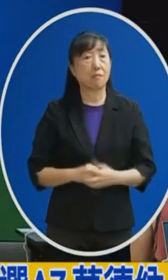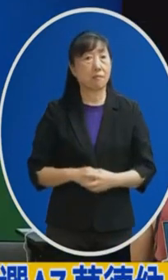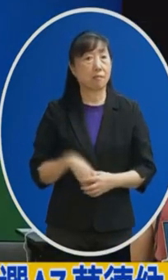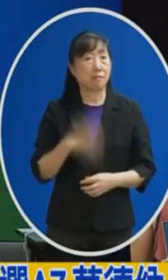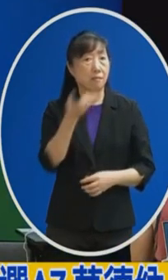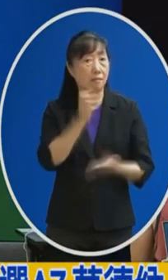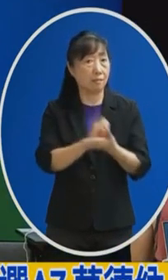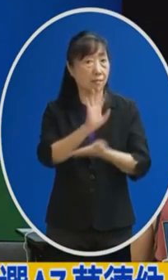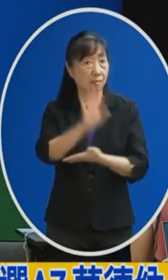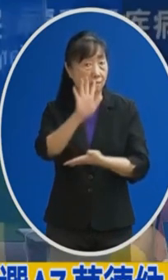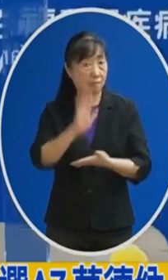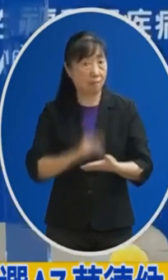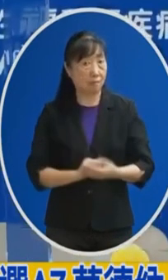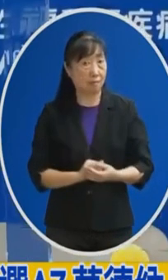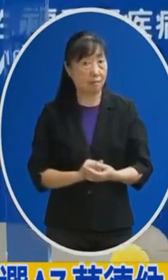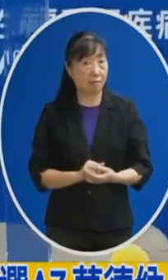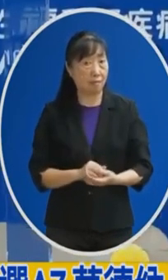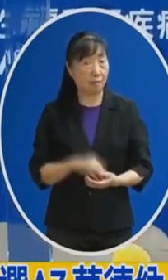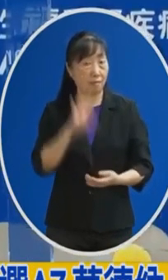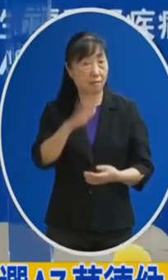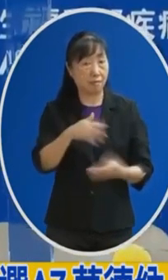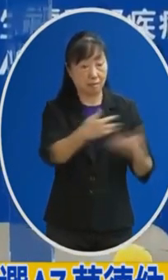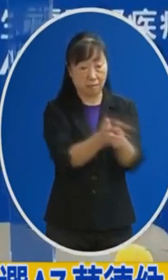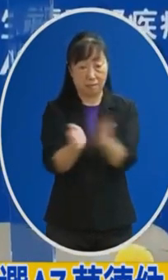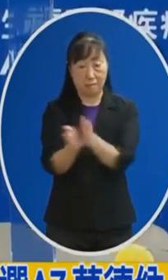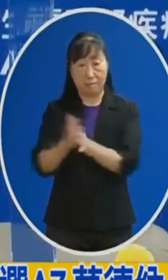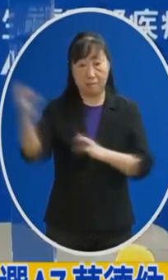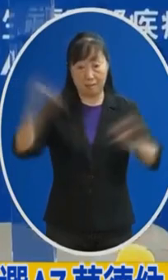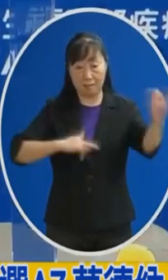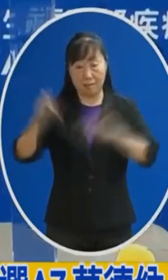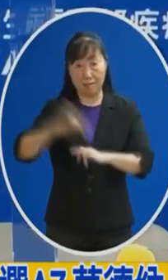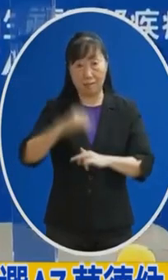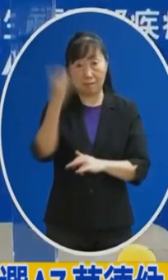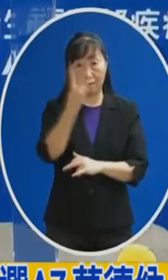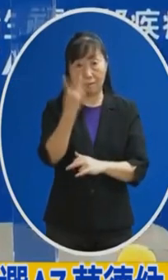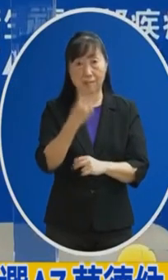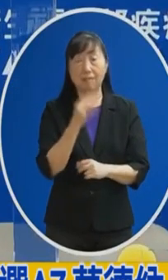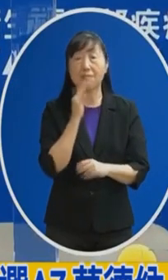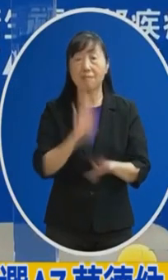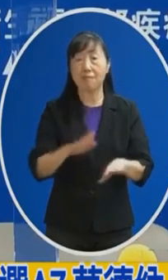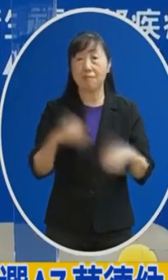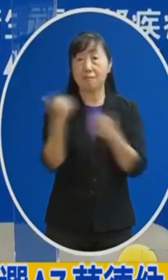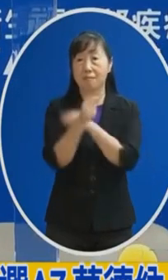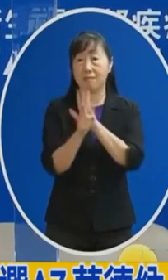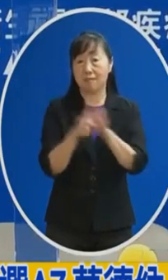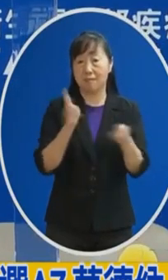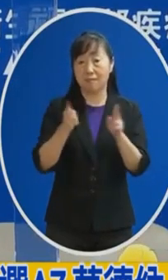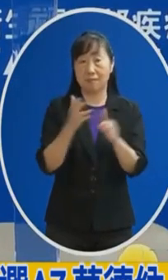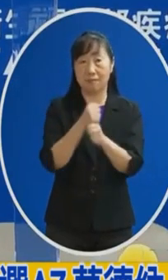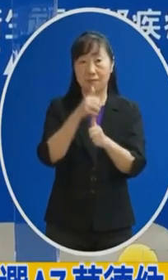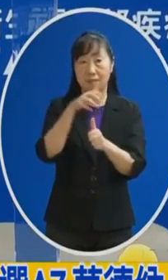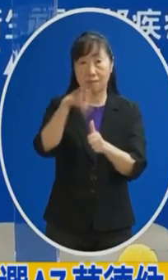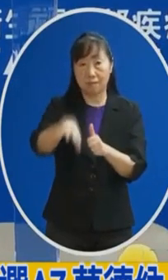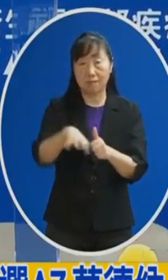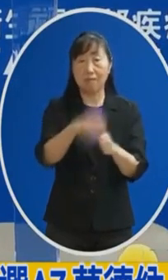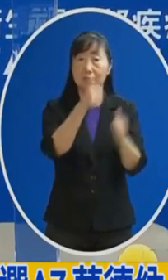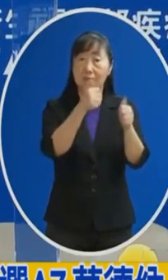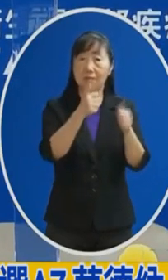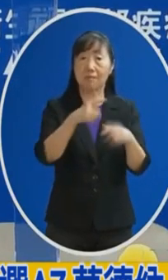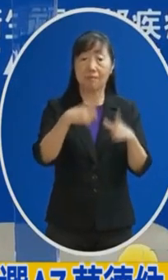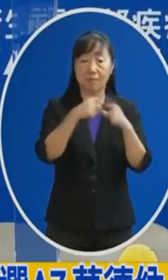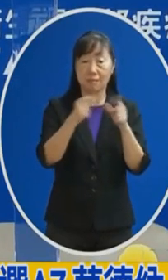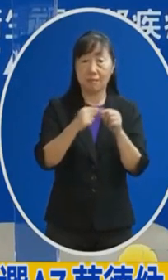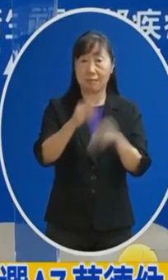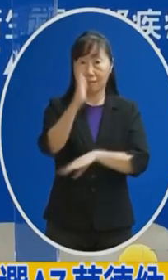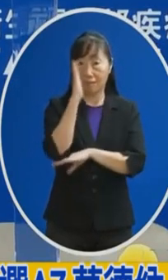报告，等一下总共有3批的疫苮到，那我们再次代表指挥中心感谢日本政府，那包含这一